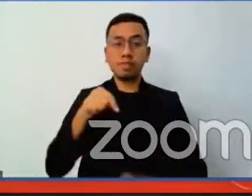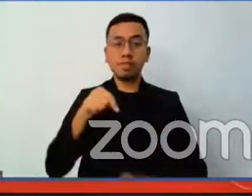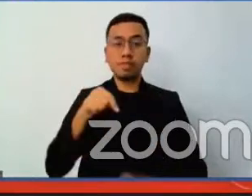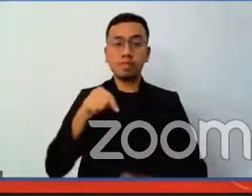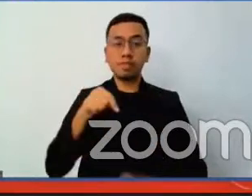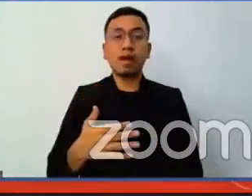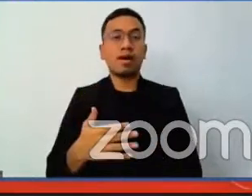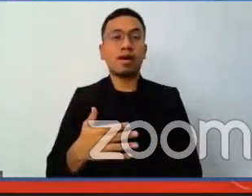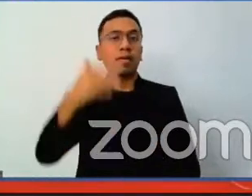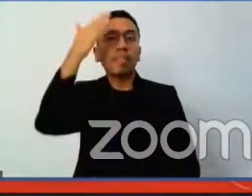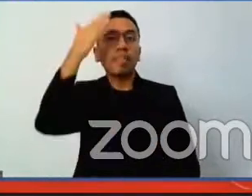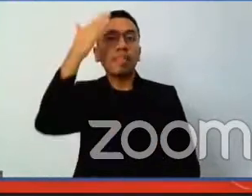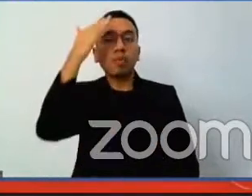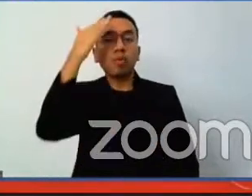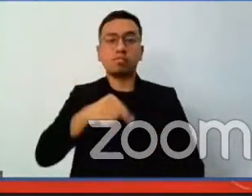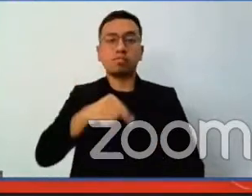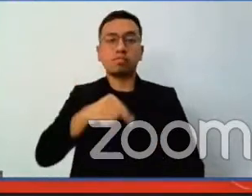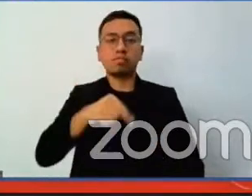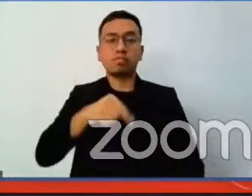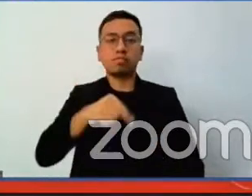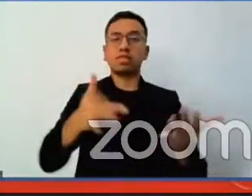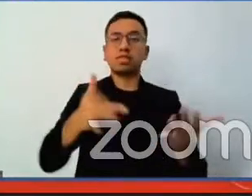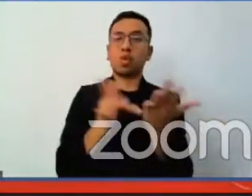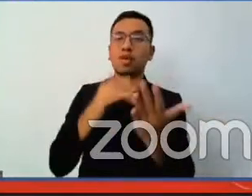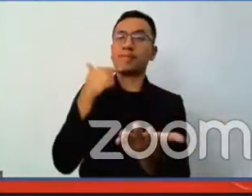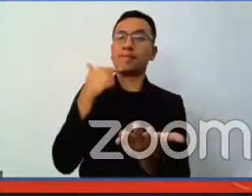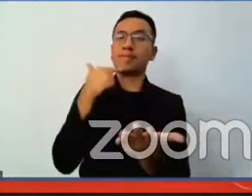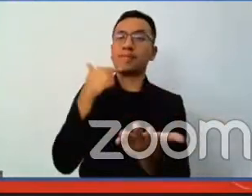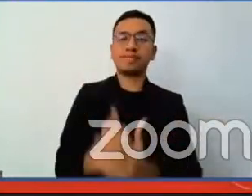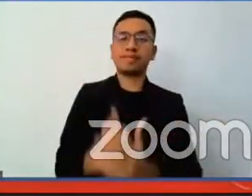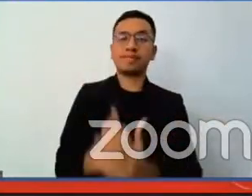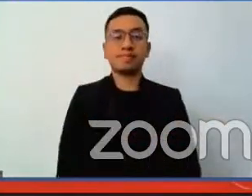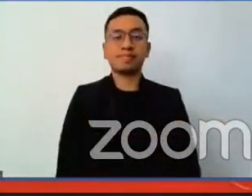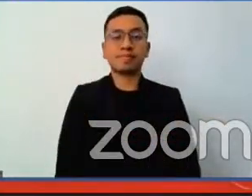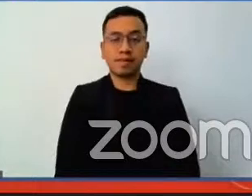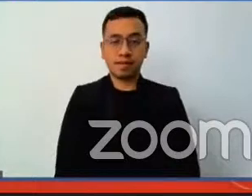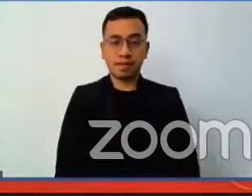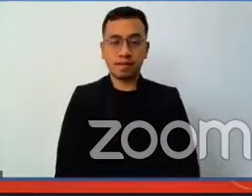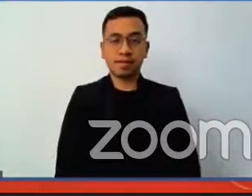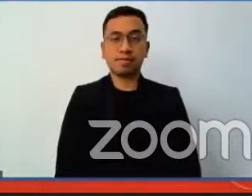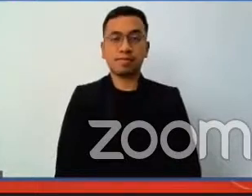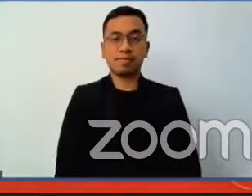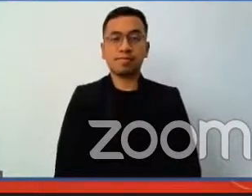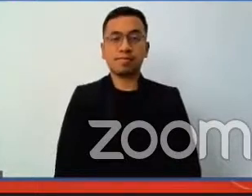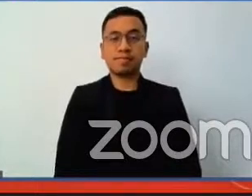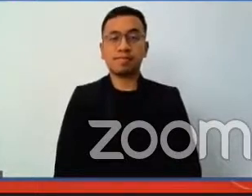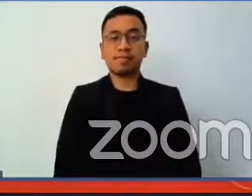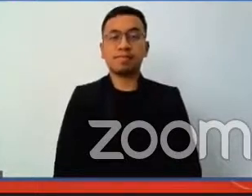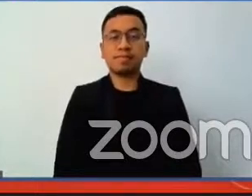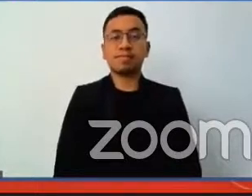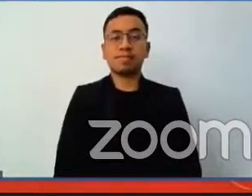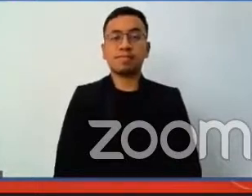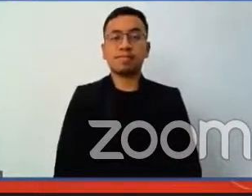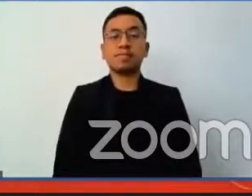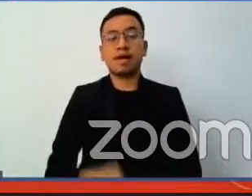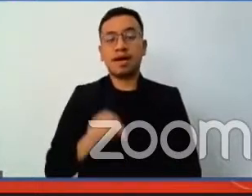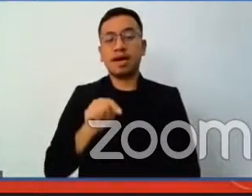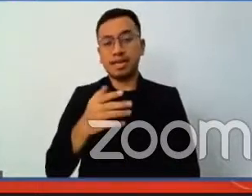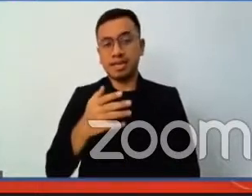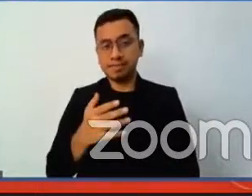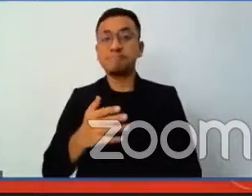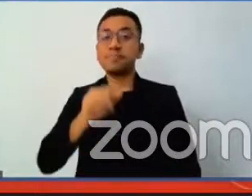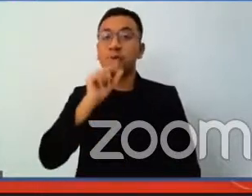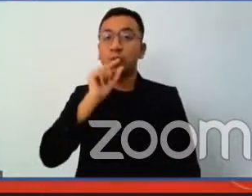teknologi. Untuk menghadapi hal tersebut, kita semua harus mempercepat kerjasama kita dalam mewujudkan agenda transformasi